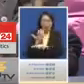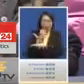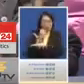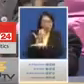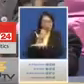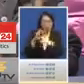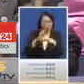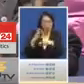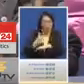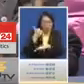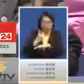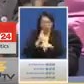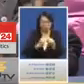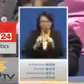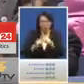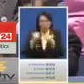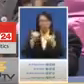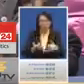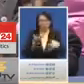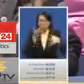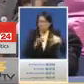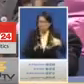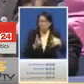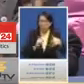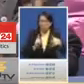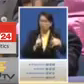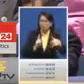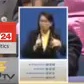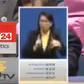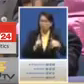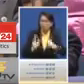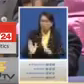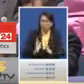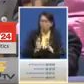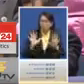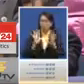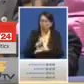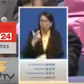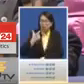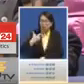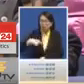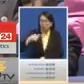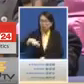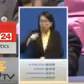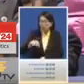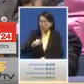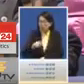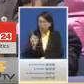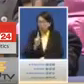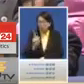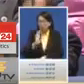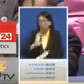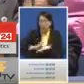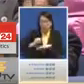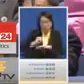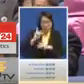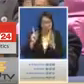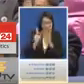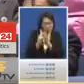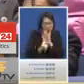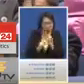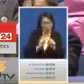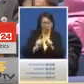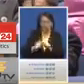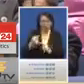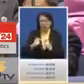นี้ท่านได้ทำตัวเป็นคล้ายๆเขาเรียกว่าทนายหน้าหอหรือเปล่าท่านก็เป็นมือกฎหมายท่านก็ทำหน้าที่แ